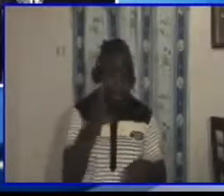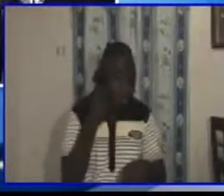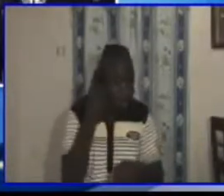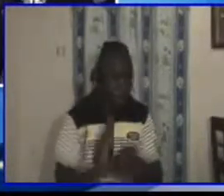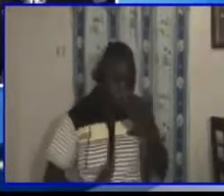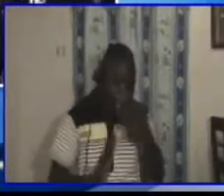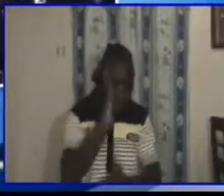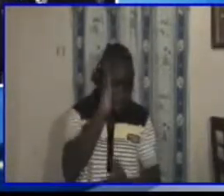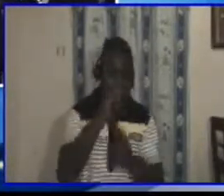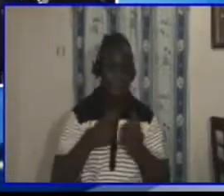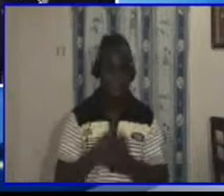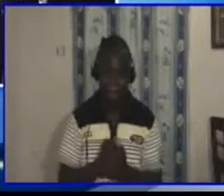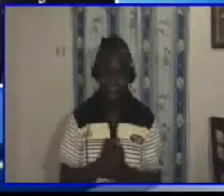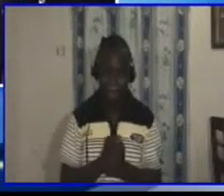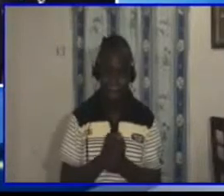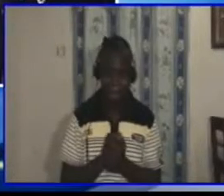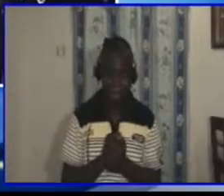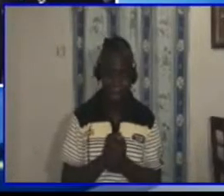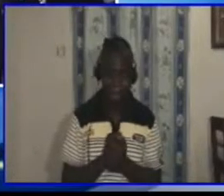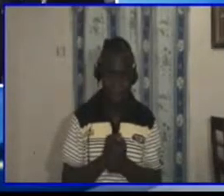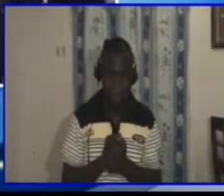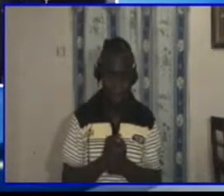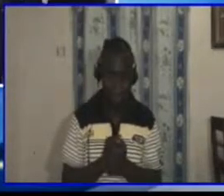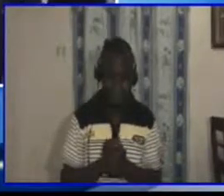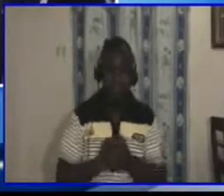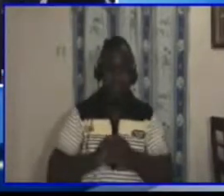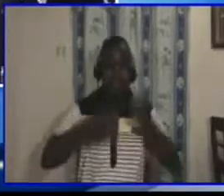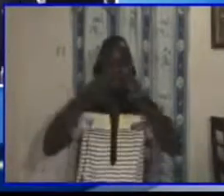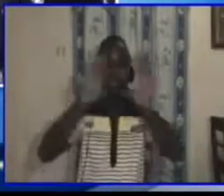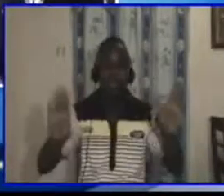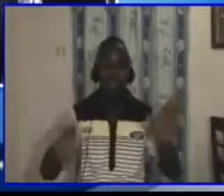beati i vostri orecchi perché odono